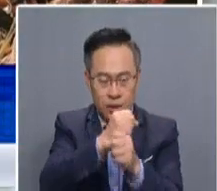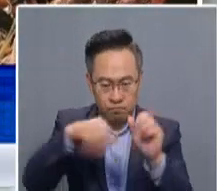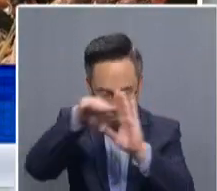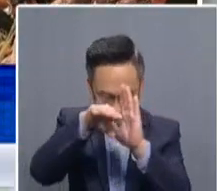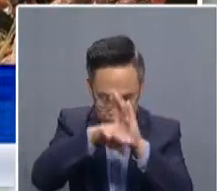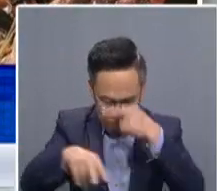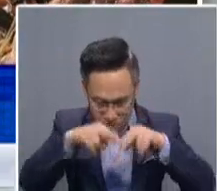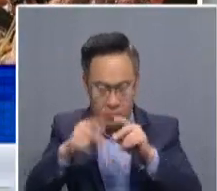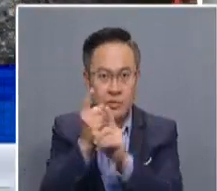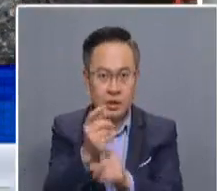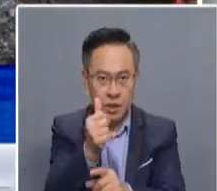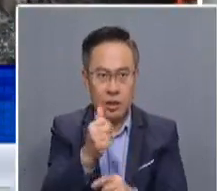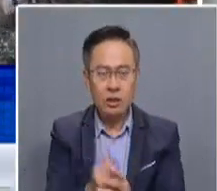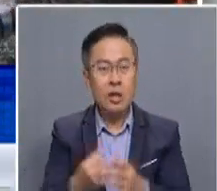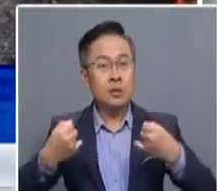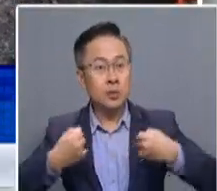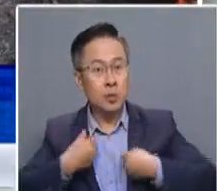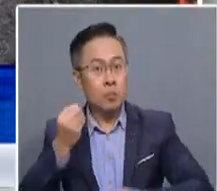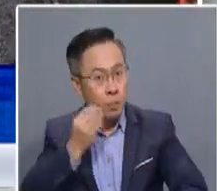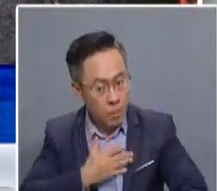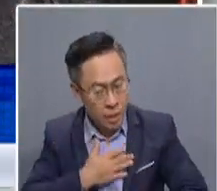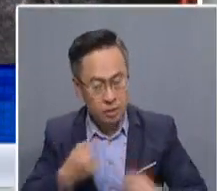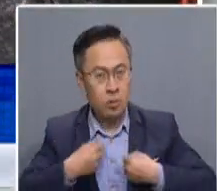ญมากนะครับไม่ว่าท่านเจ้าของบ้านเจ้าของคอนโ